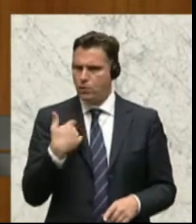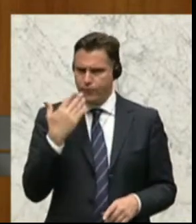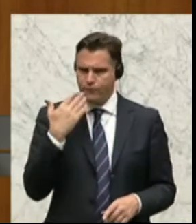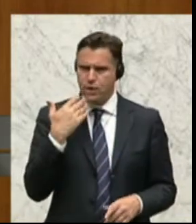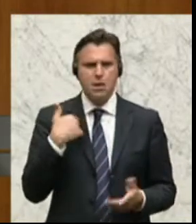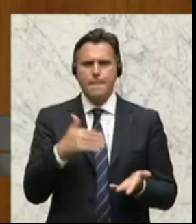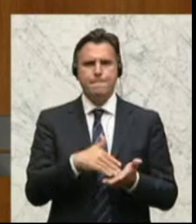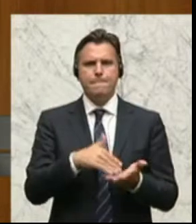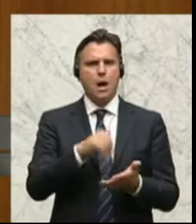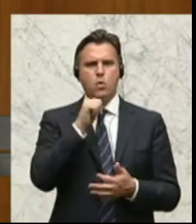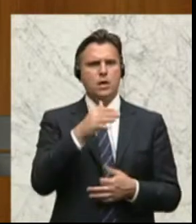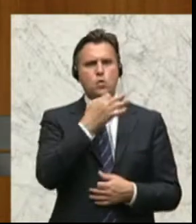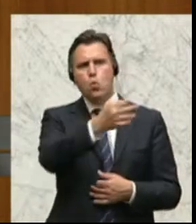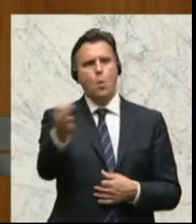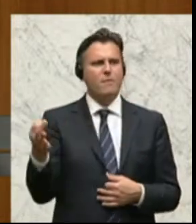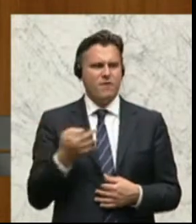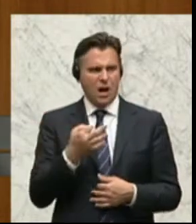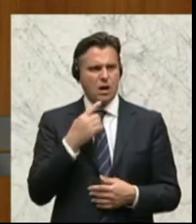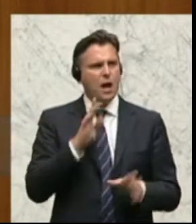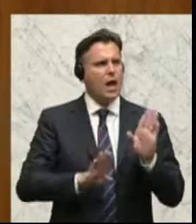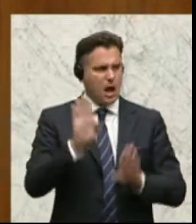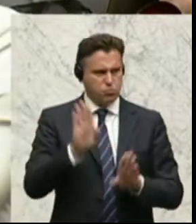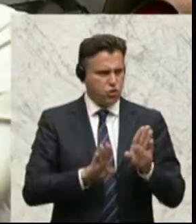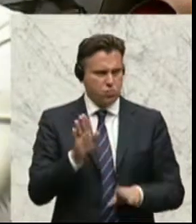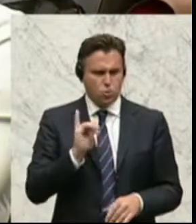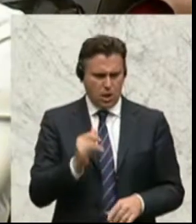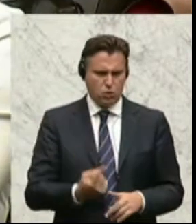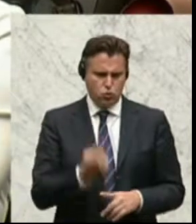brauche ich keine Abstimmung. Sie ist zu hoch.